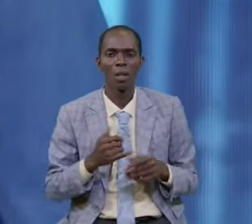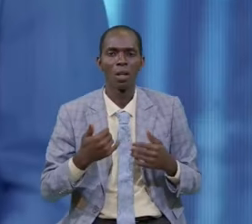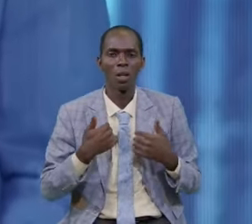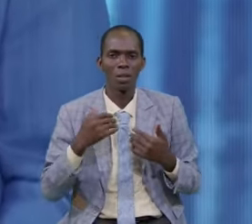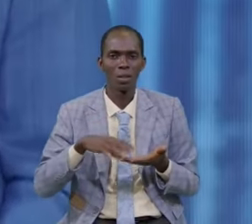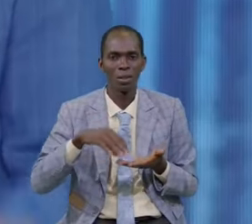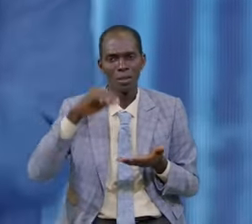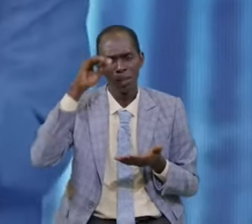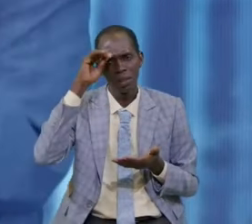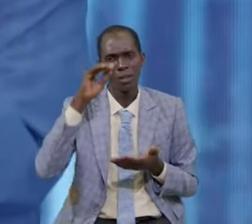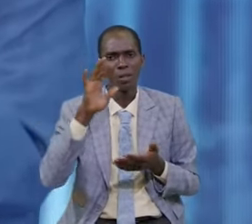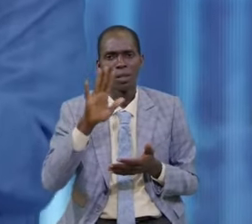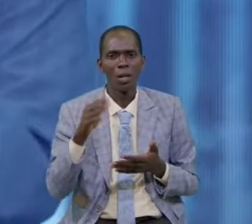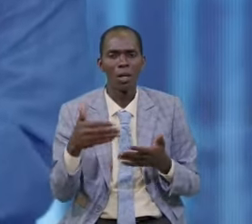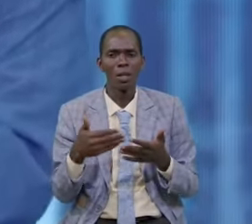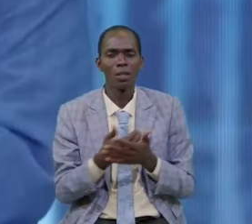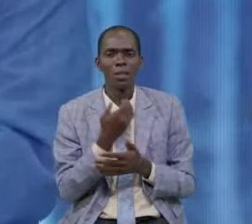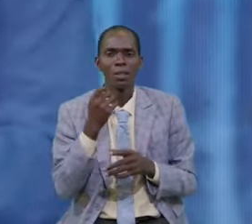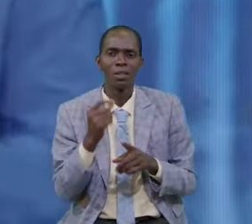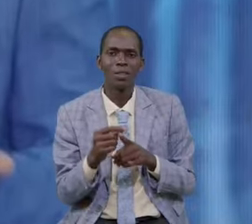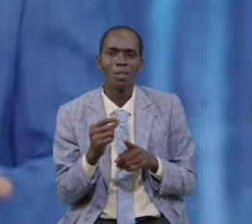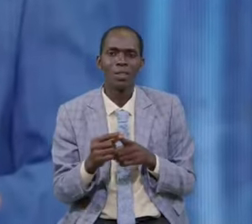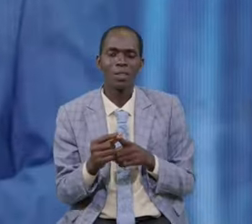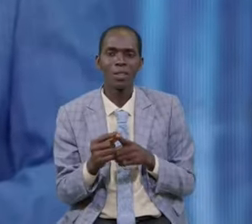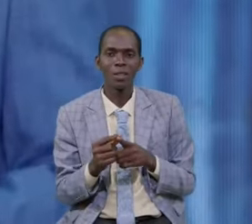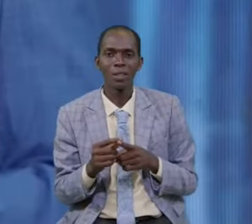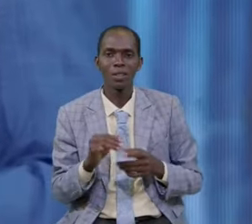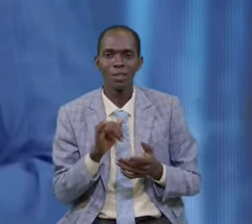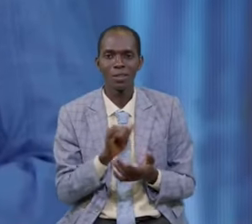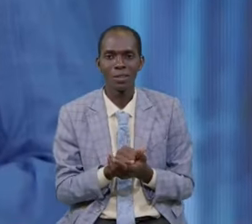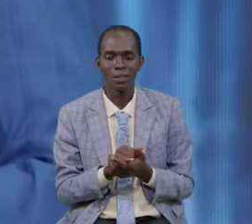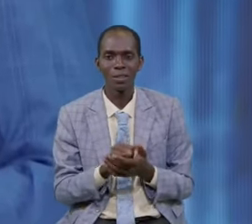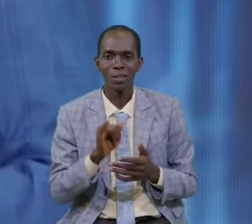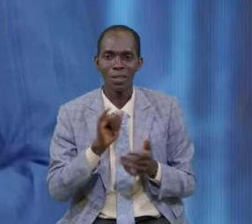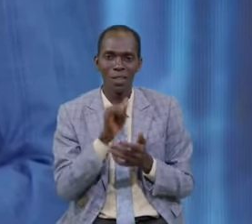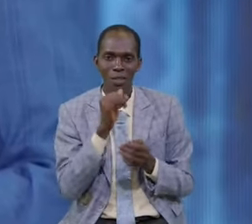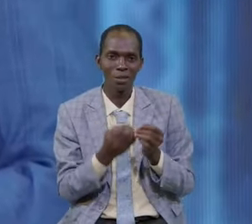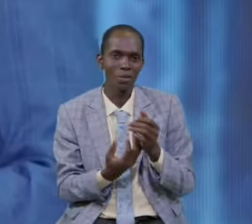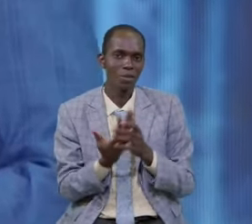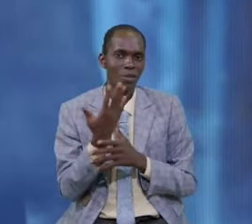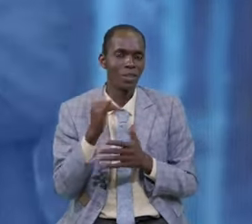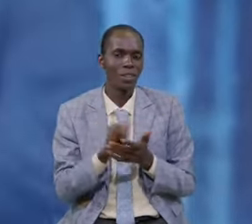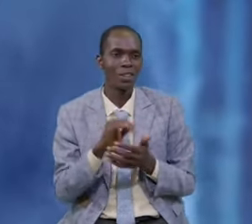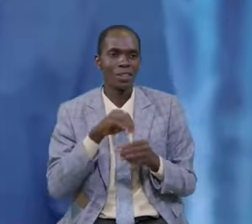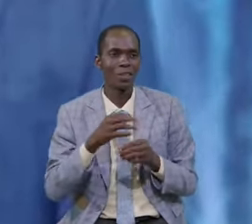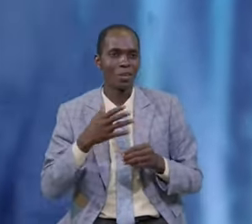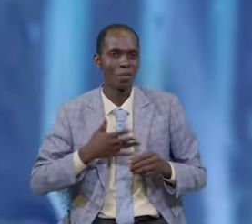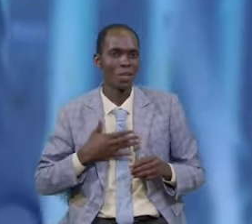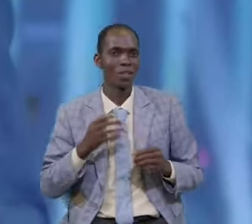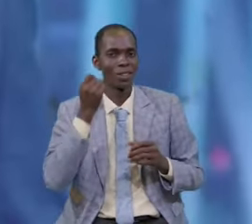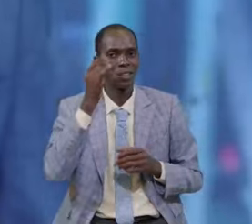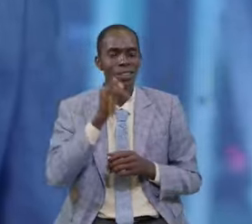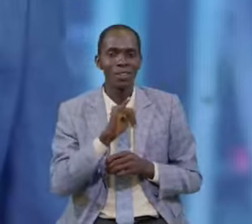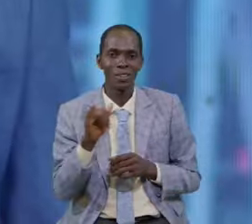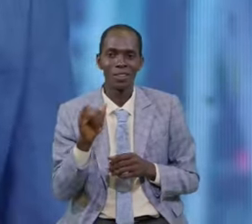par jour que je n'ai jamais connus avant, afin que je grandisse, même dans ma compréhension de la langue.